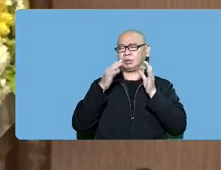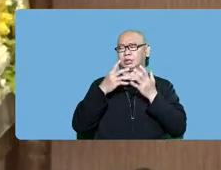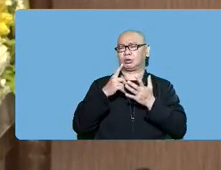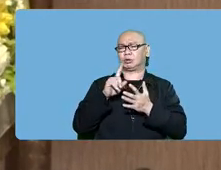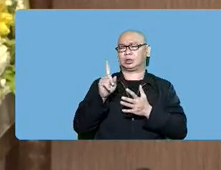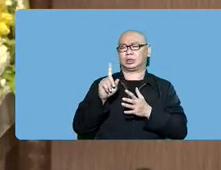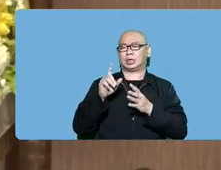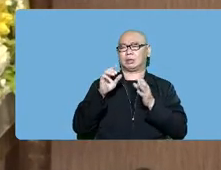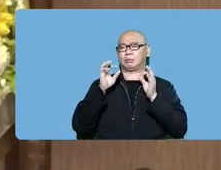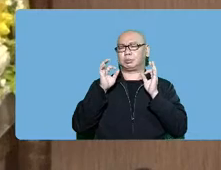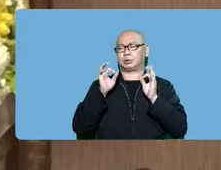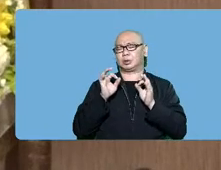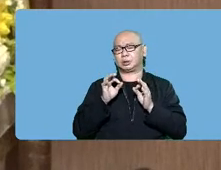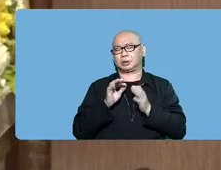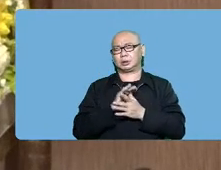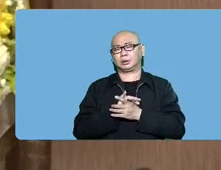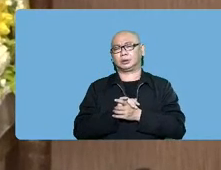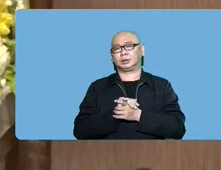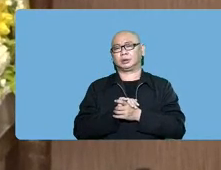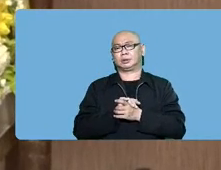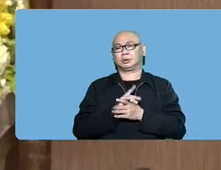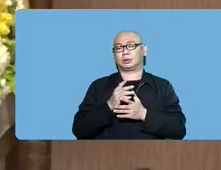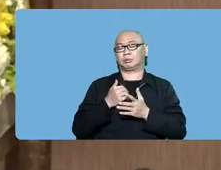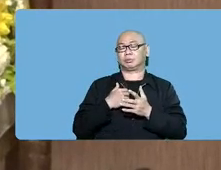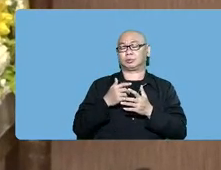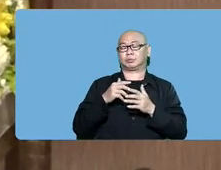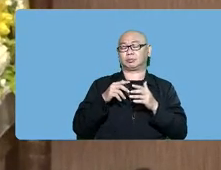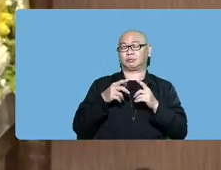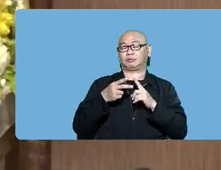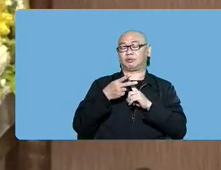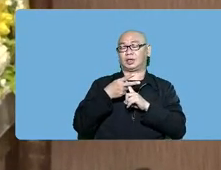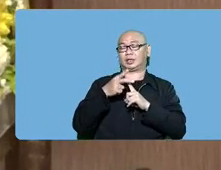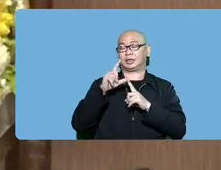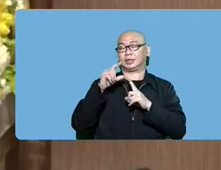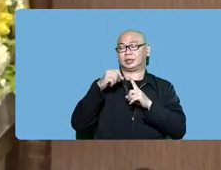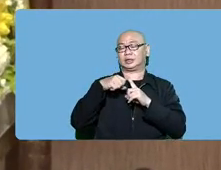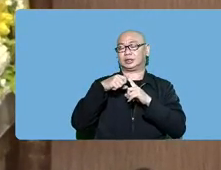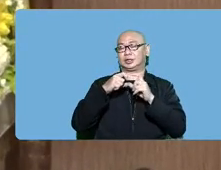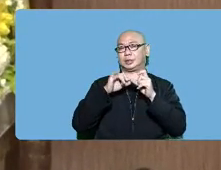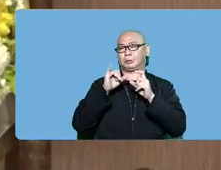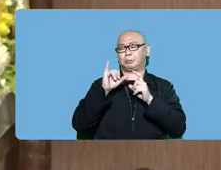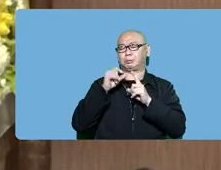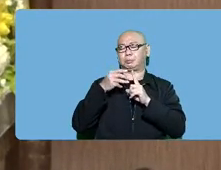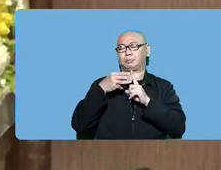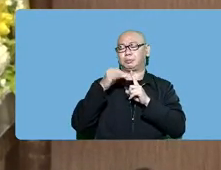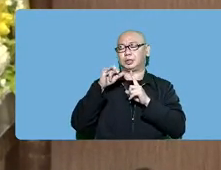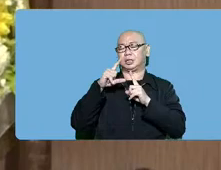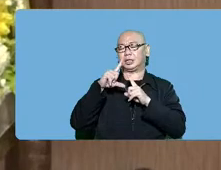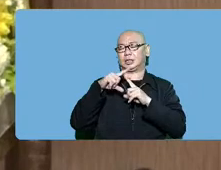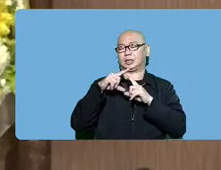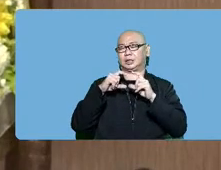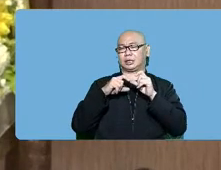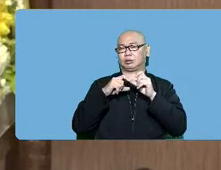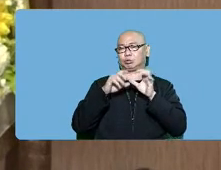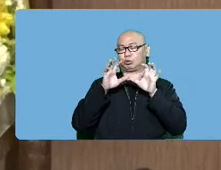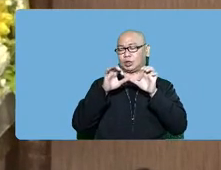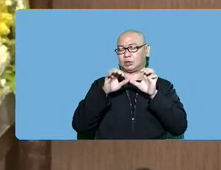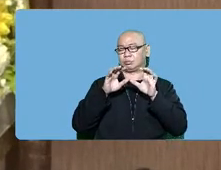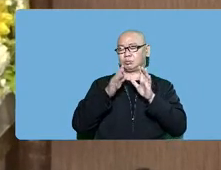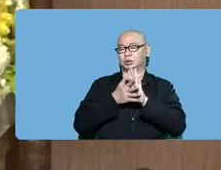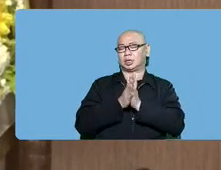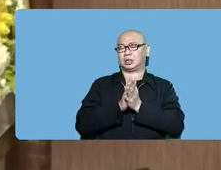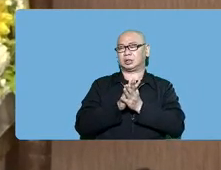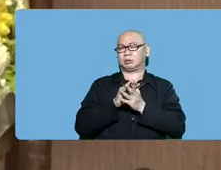non-akademik. Dengan fleksibilitas dan otonomi yang dimiliki, UNES akan menjadi lebih leluasa